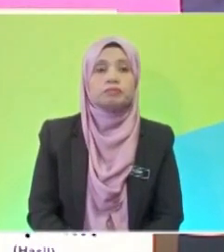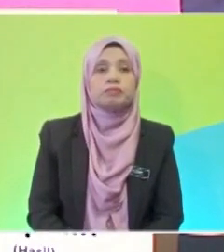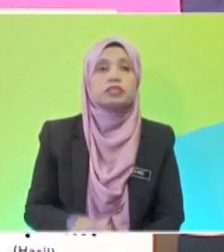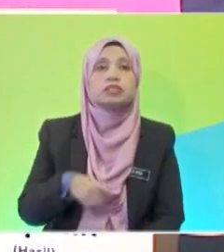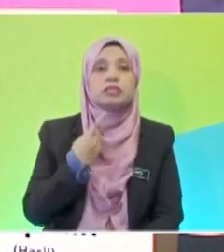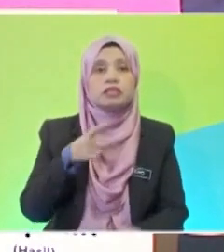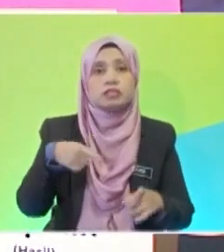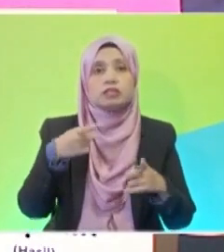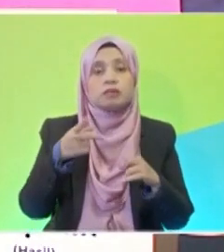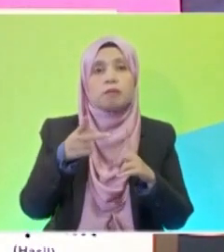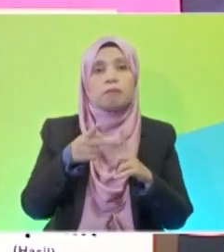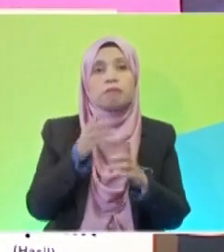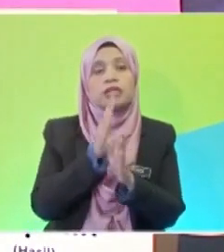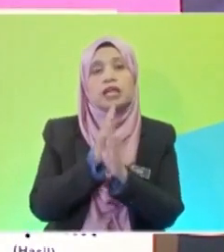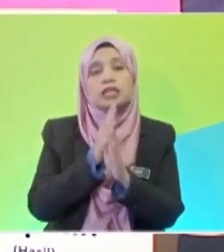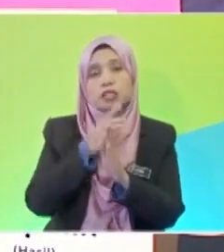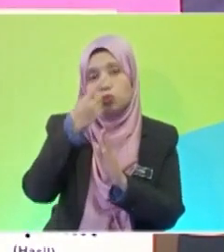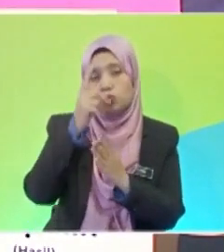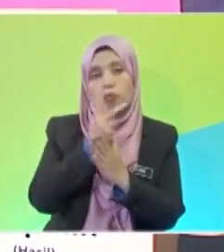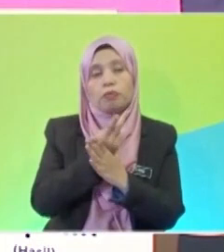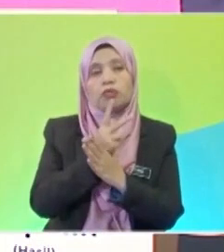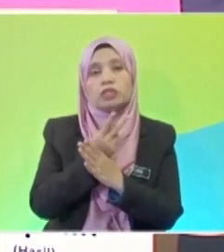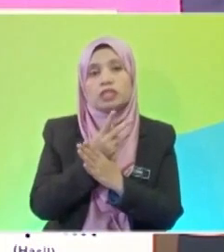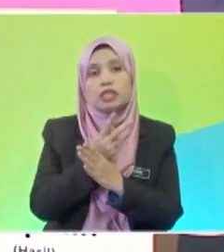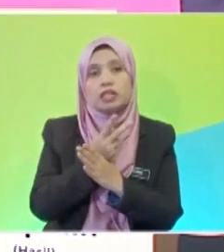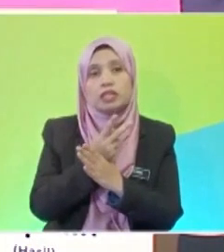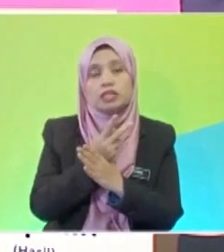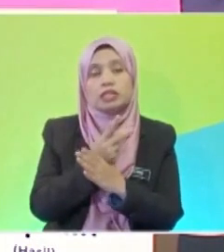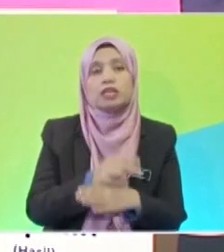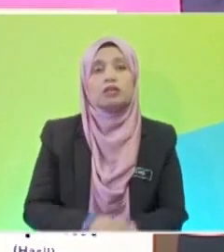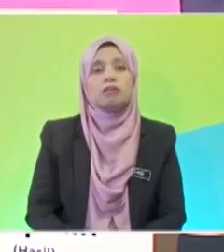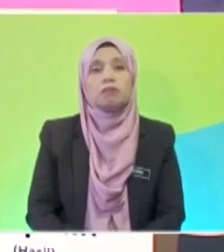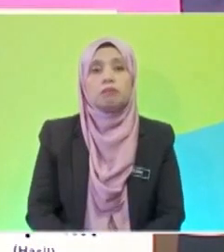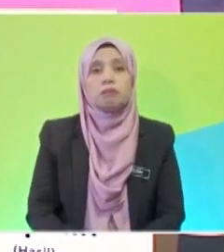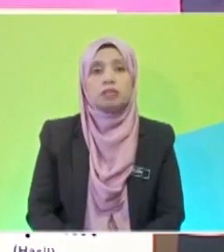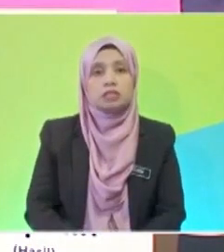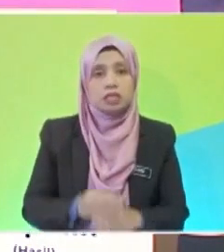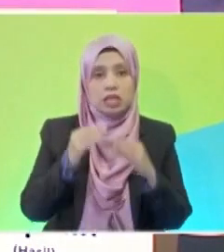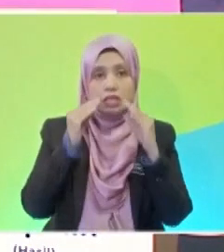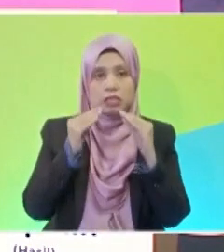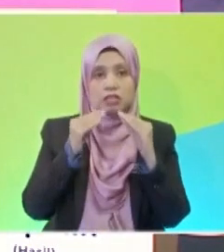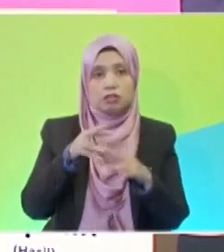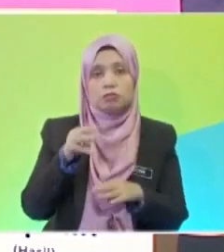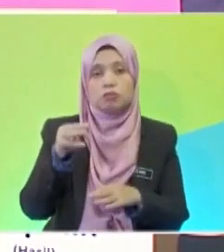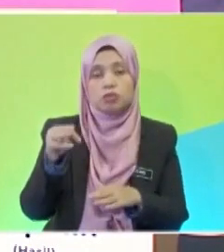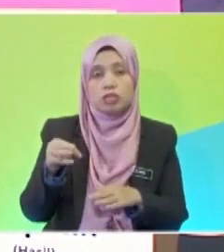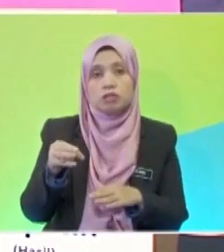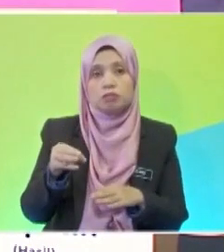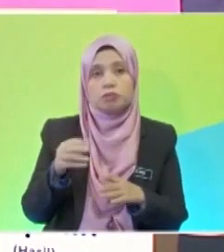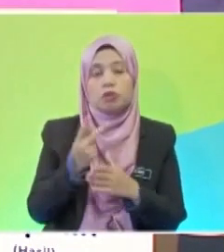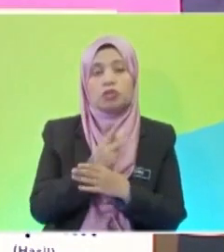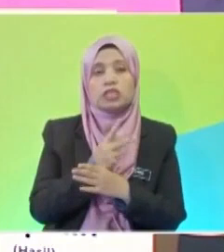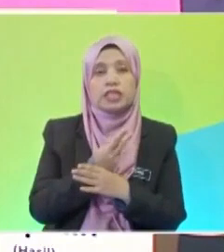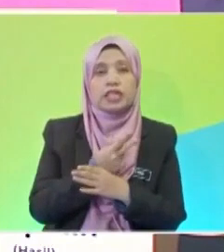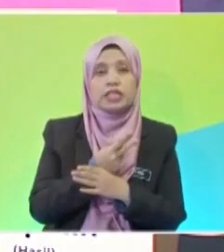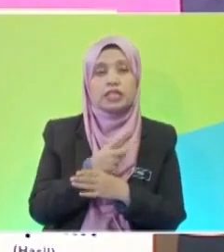pergi kepada pelarasan untuk perkongsian Nisa. Tadi cikgu sebut cikgu mengajar murid milikan tunggal. Baik. Sekarang perkongsian pula.